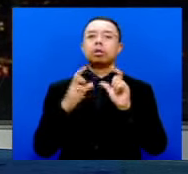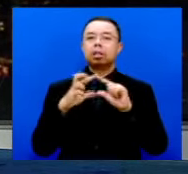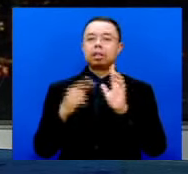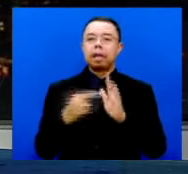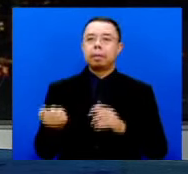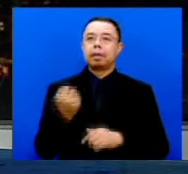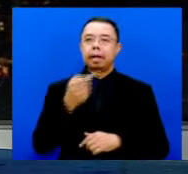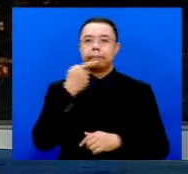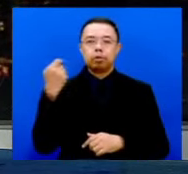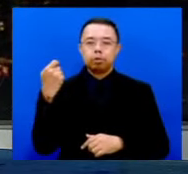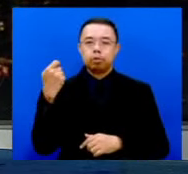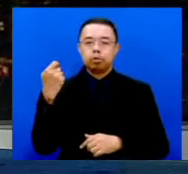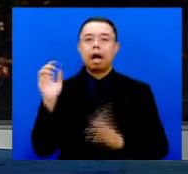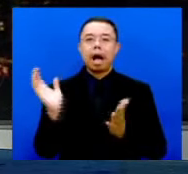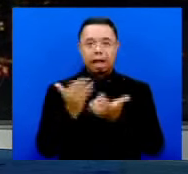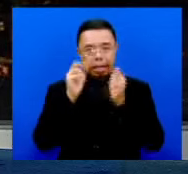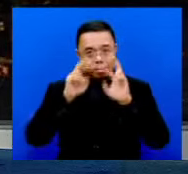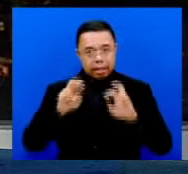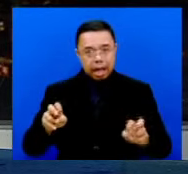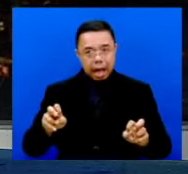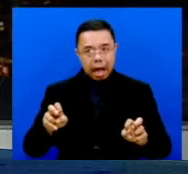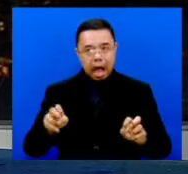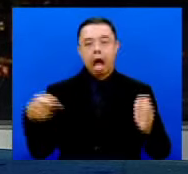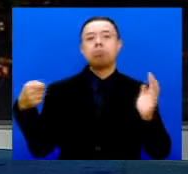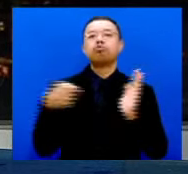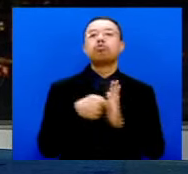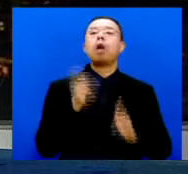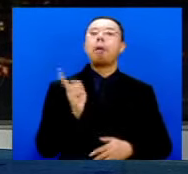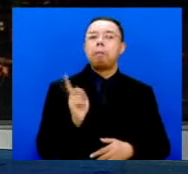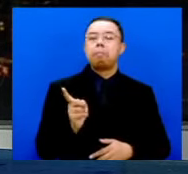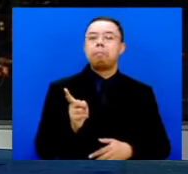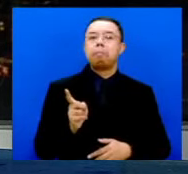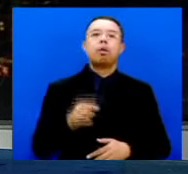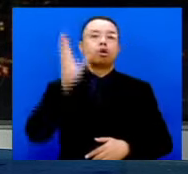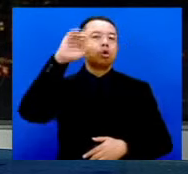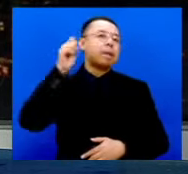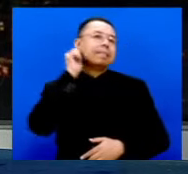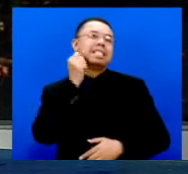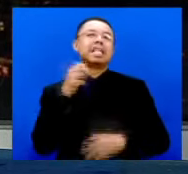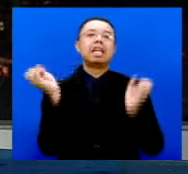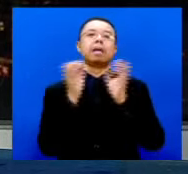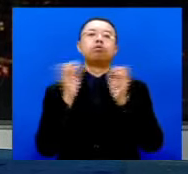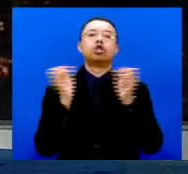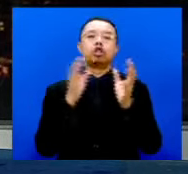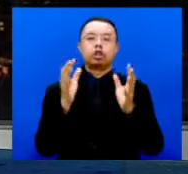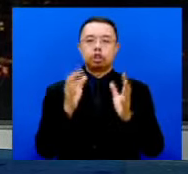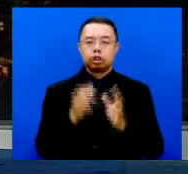Jakarta Selatan dari hasil pemeriksaan pemunuhan sadis itu terjadi karena dipicu cekcok permasalahan rumah